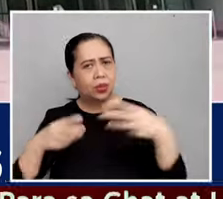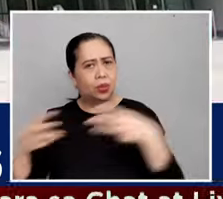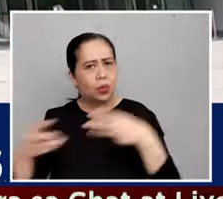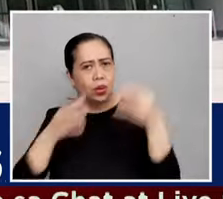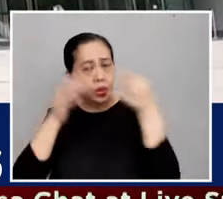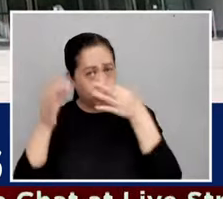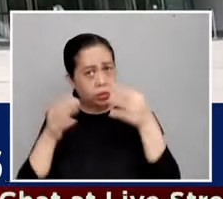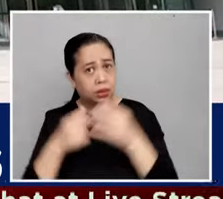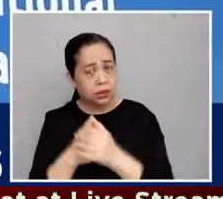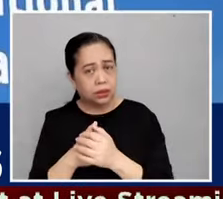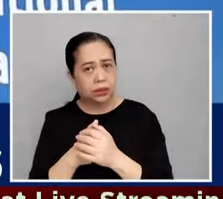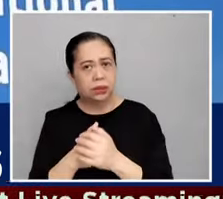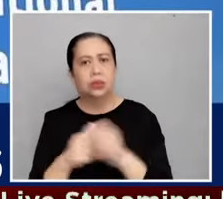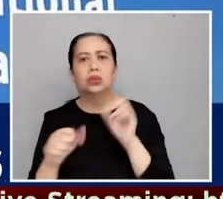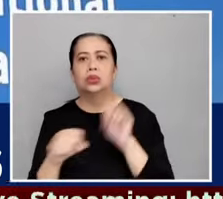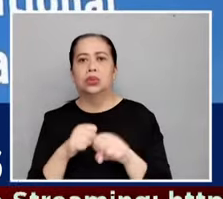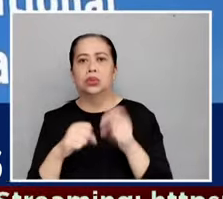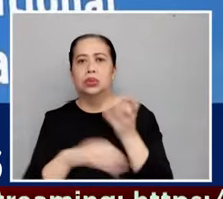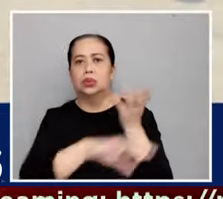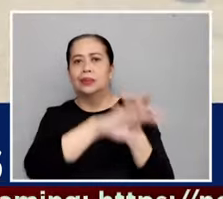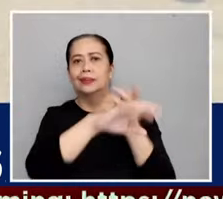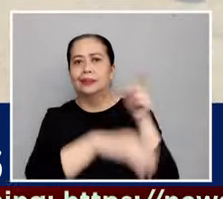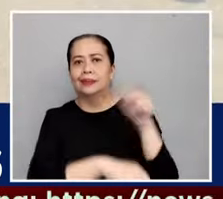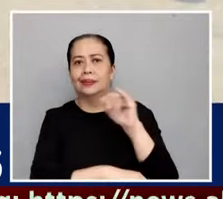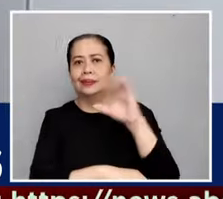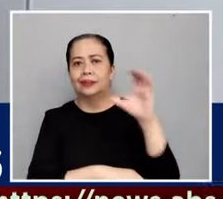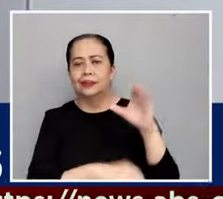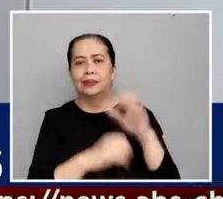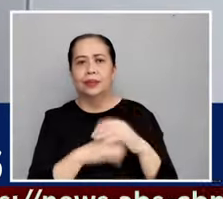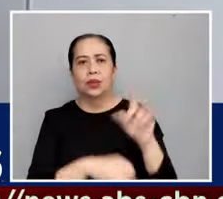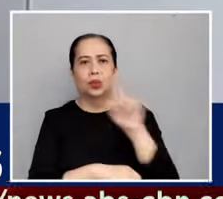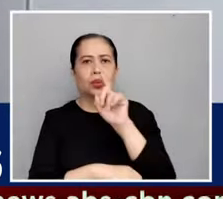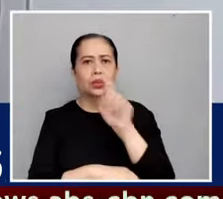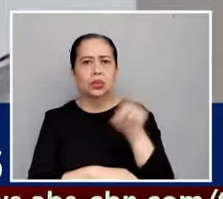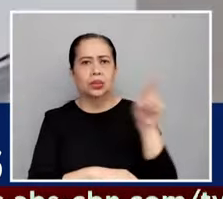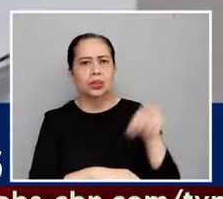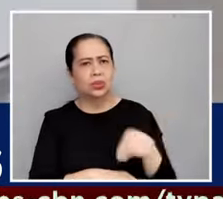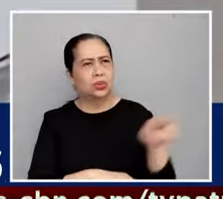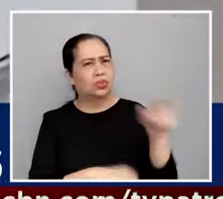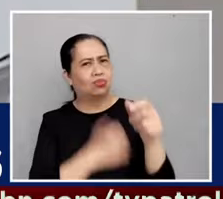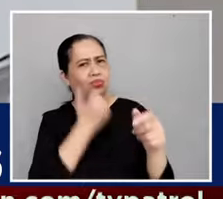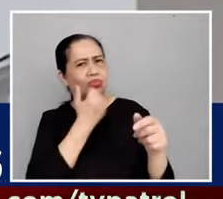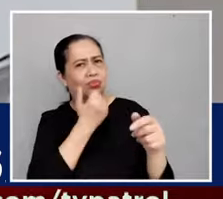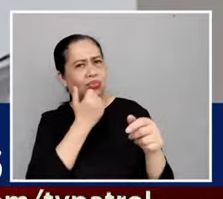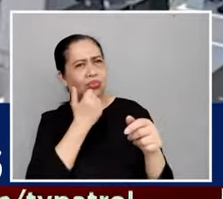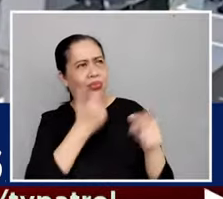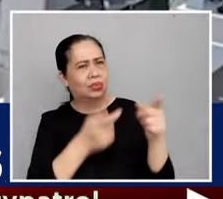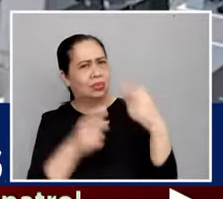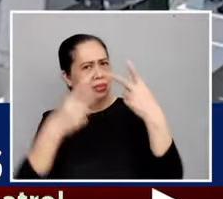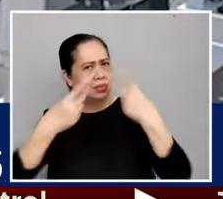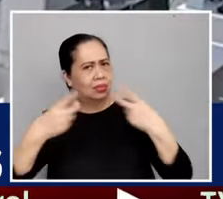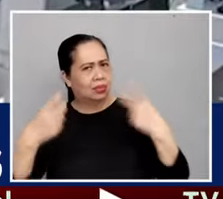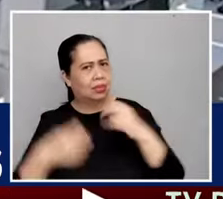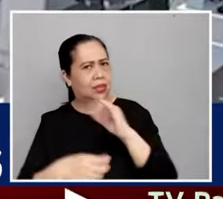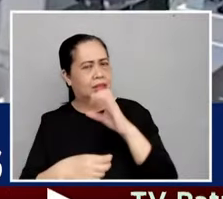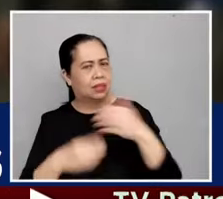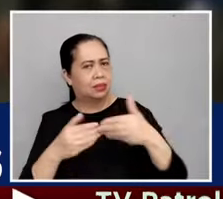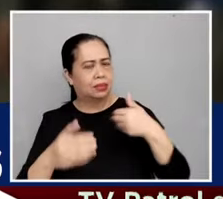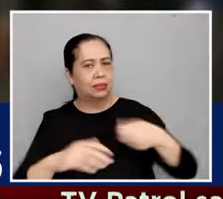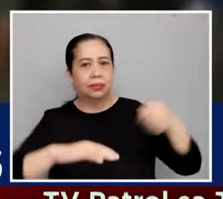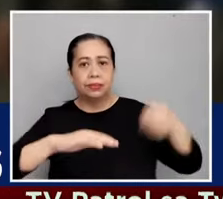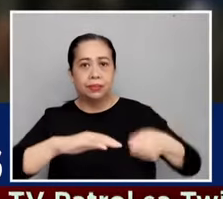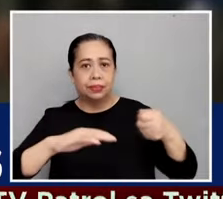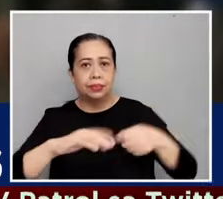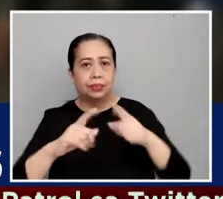drugs. Kaya sa apila nito sa ICC, kwinesyon na nito ang mga mali umanong basihan ng ICC pretrial chamber